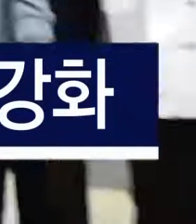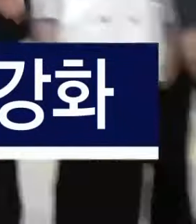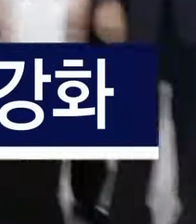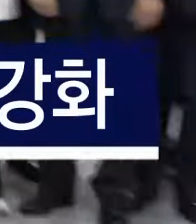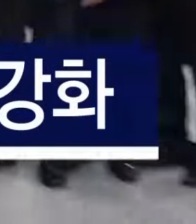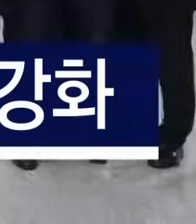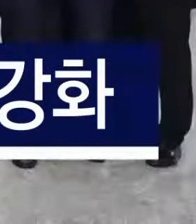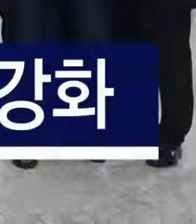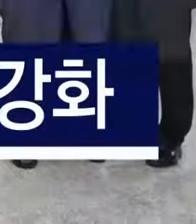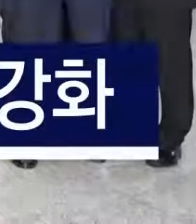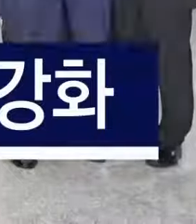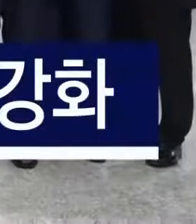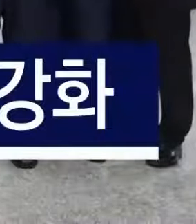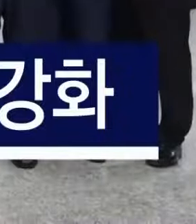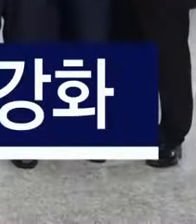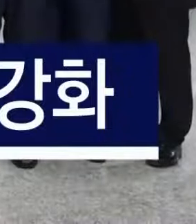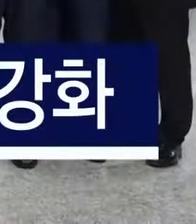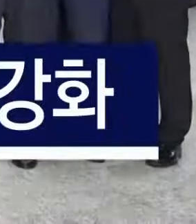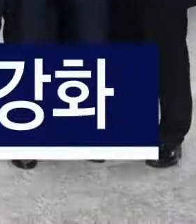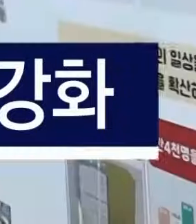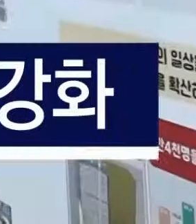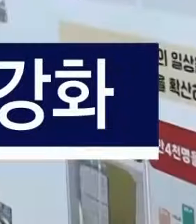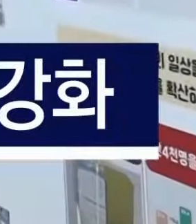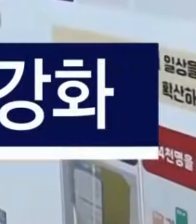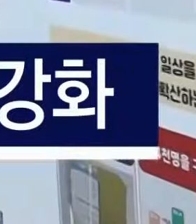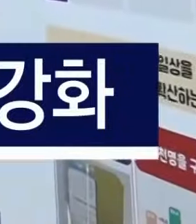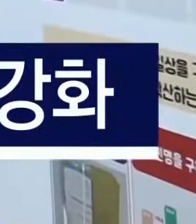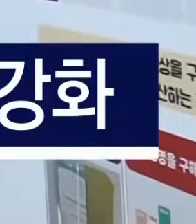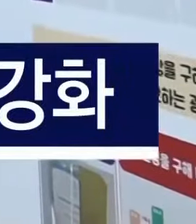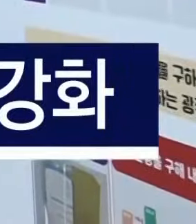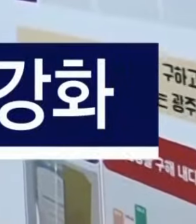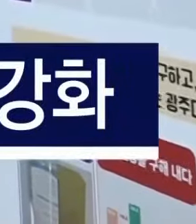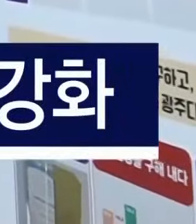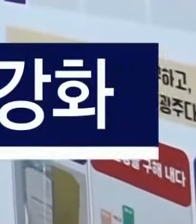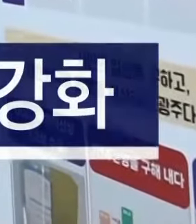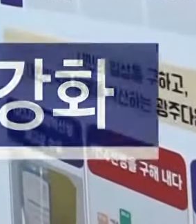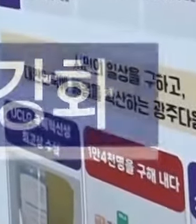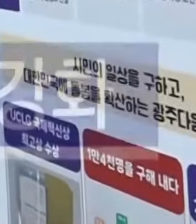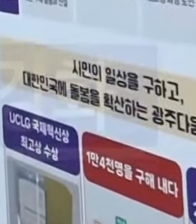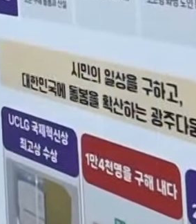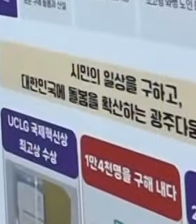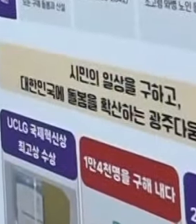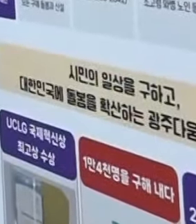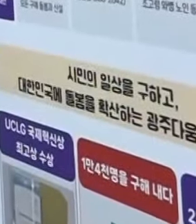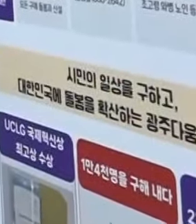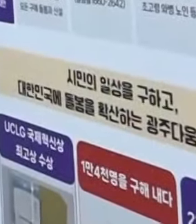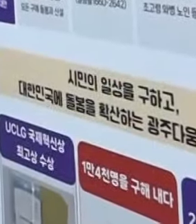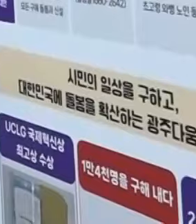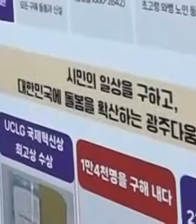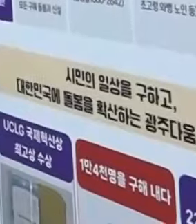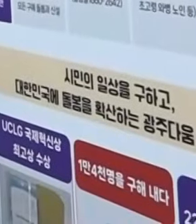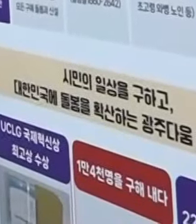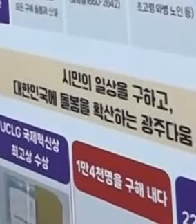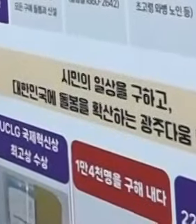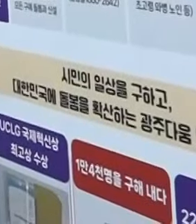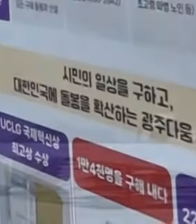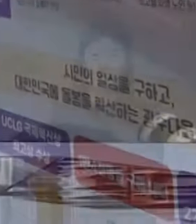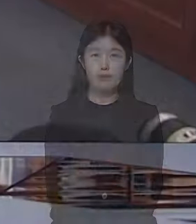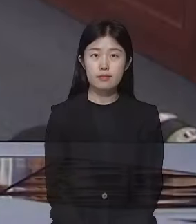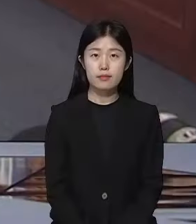나섰습니다. 광주 현안을 비롯해 국가적 문제 해결을 위해 힘을 모으기로 했습니다.